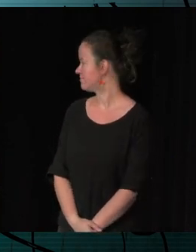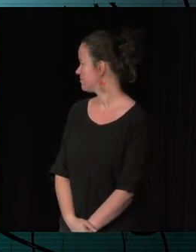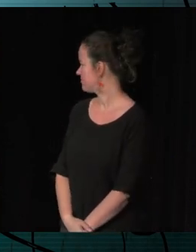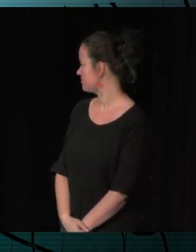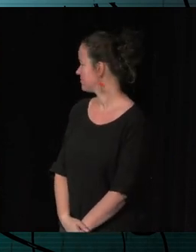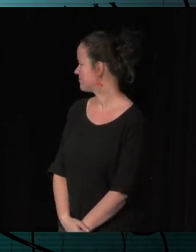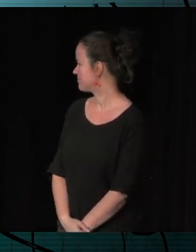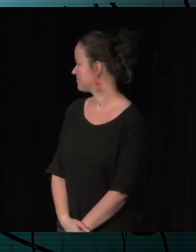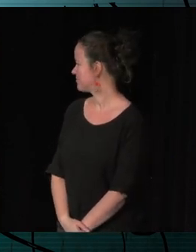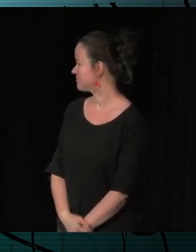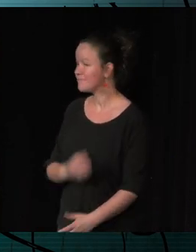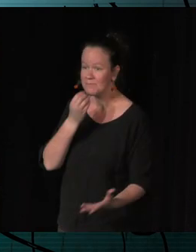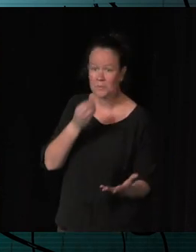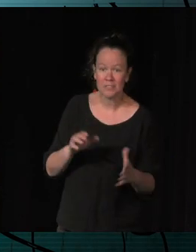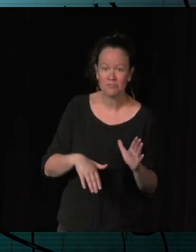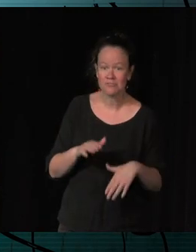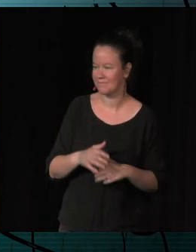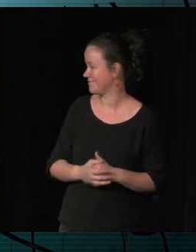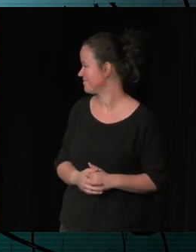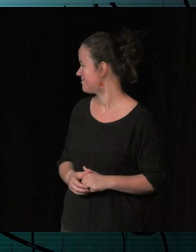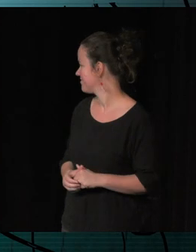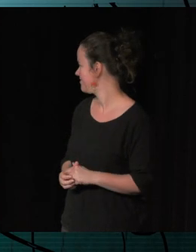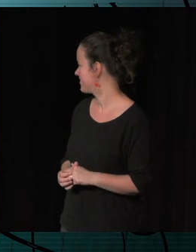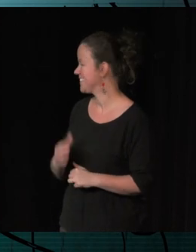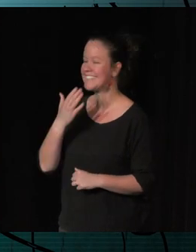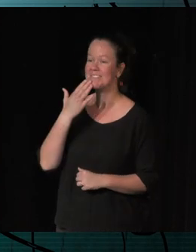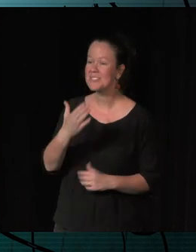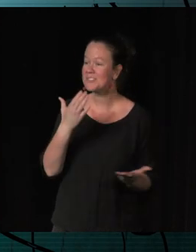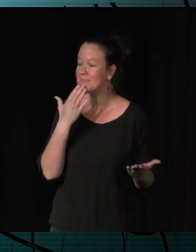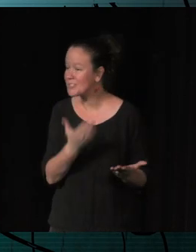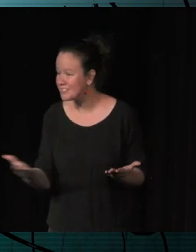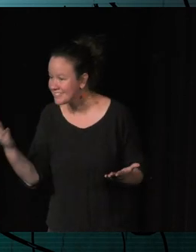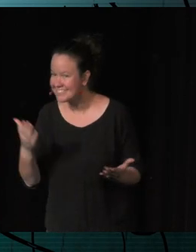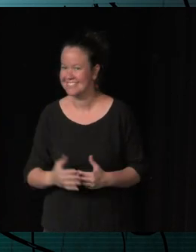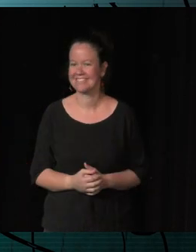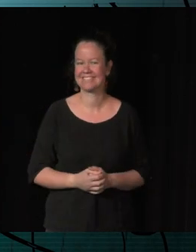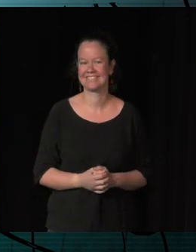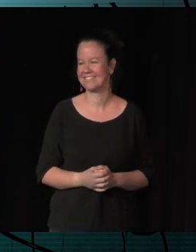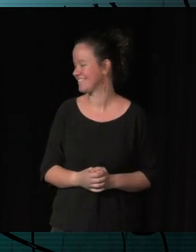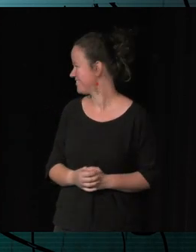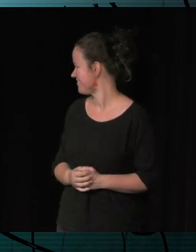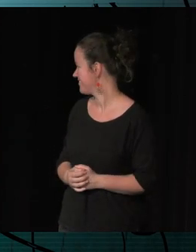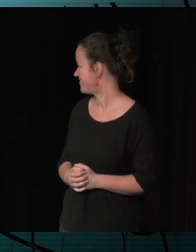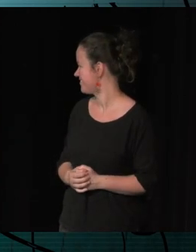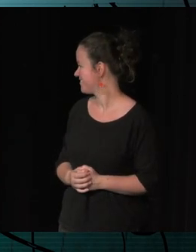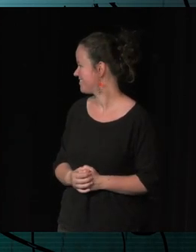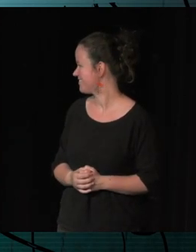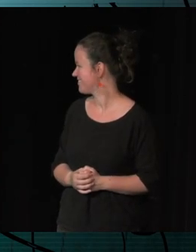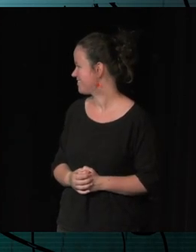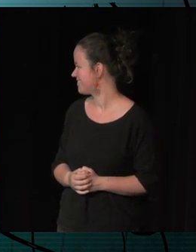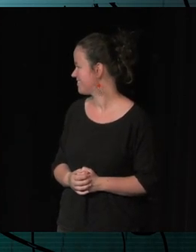merci ça fonctionne et ben ça fonctionne bonjour Bour bonjour tout le monde B donc